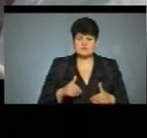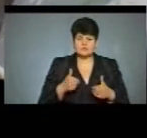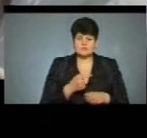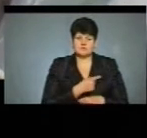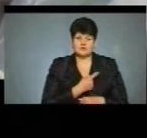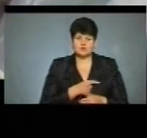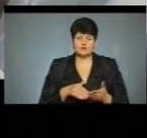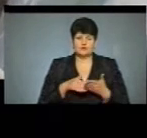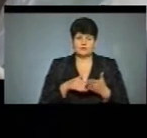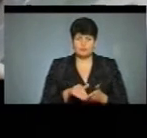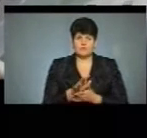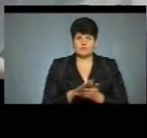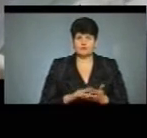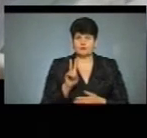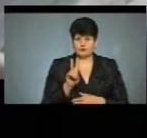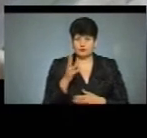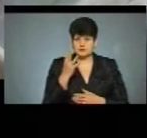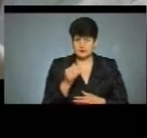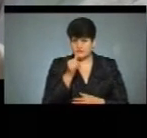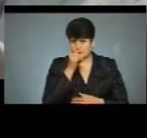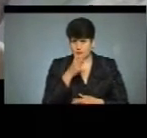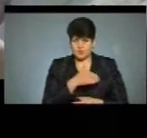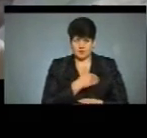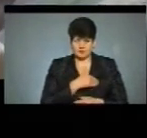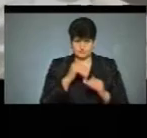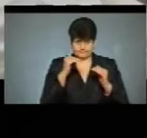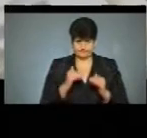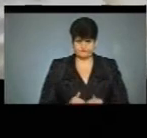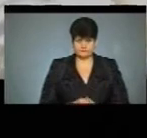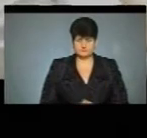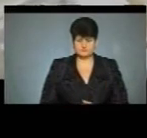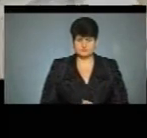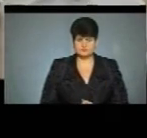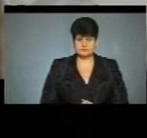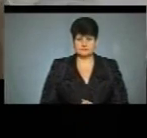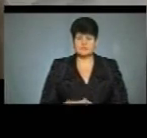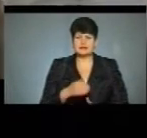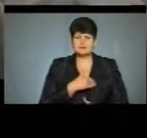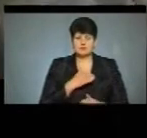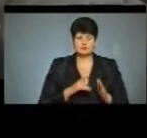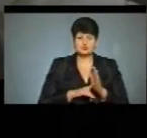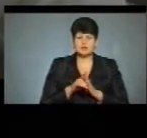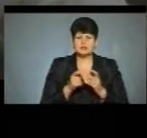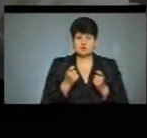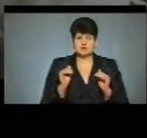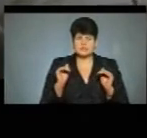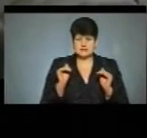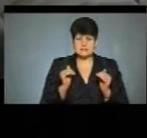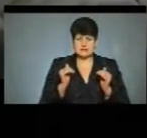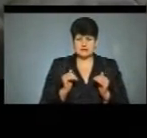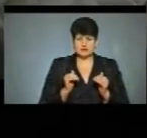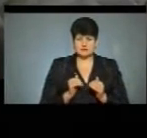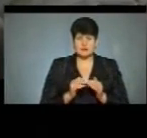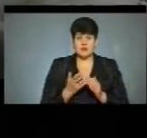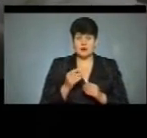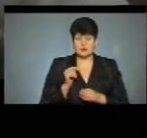медичною допомогою, бо впродовж двох днів не могла збити температуру. На третій день температура почала трошки знижуватися, а